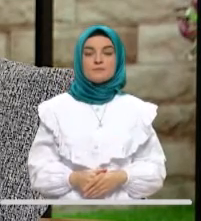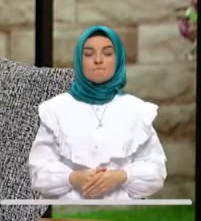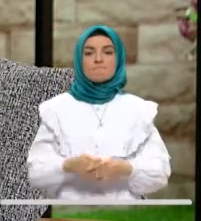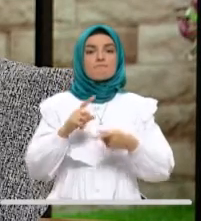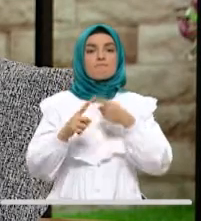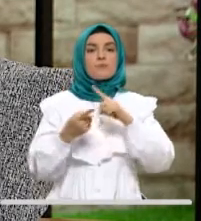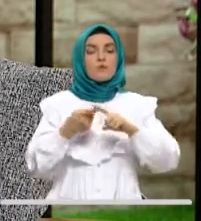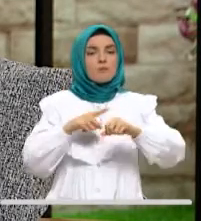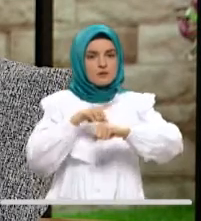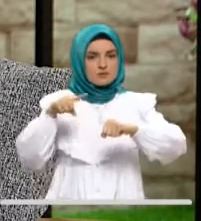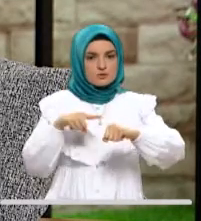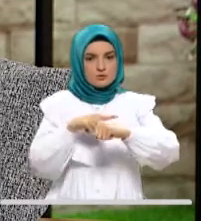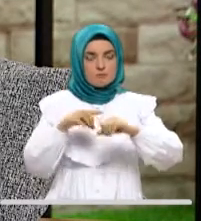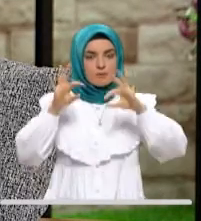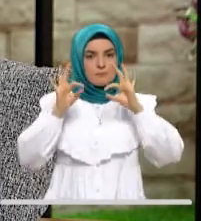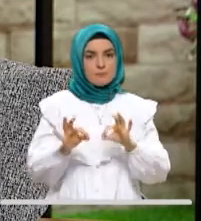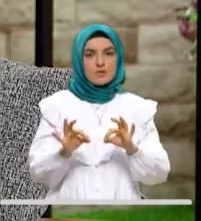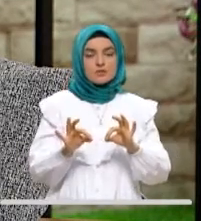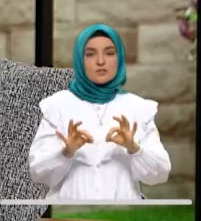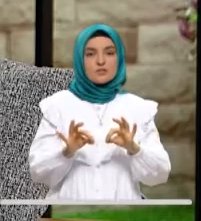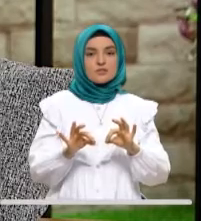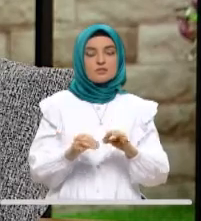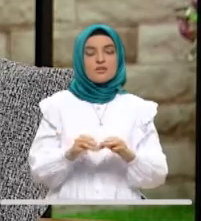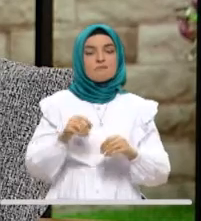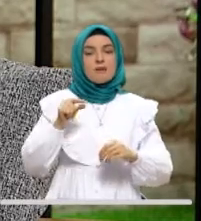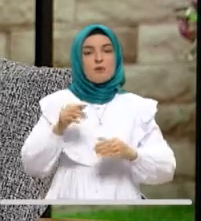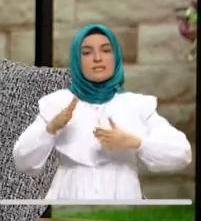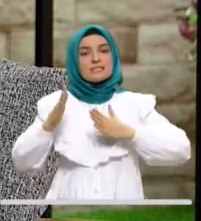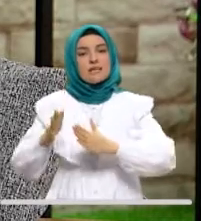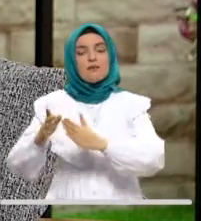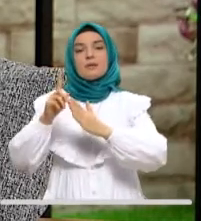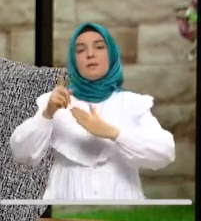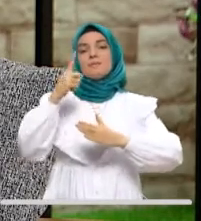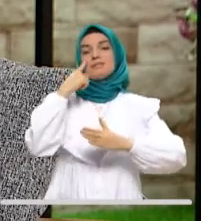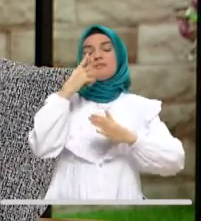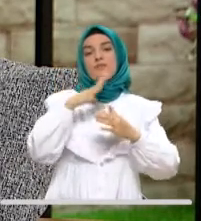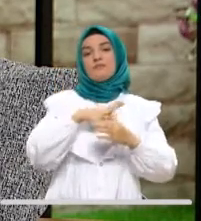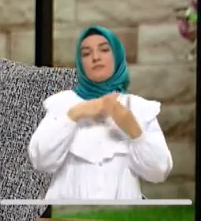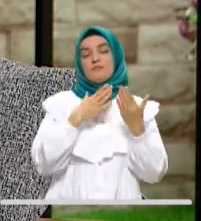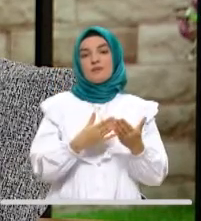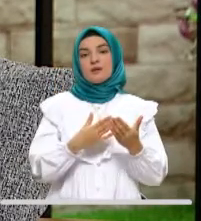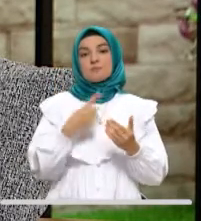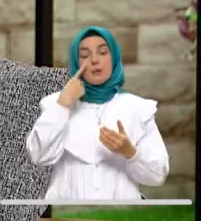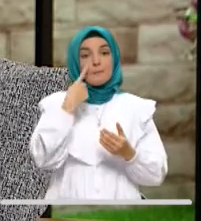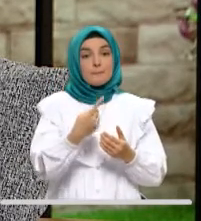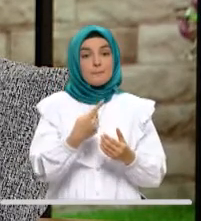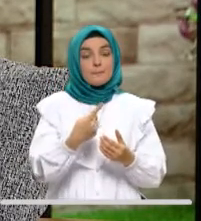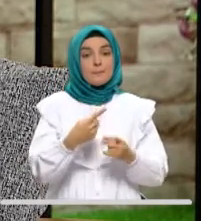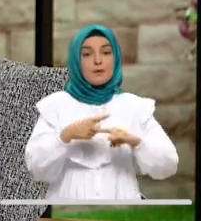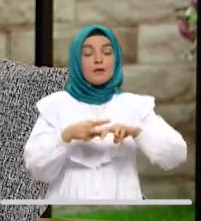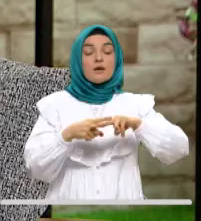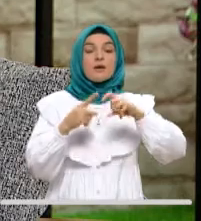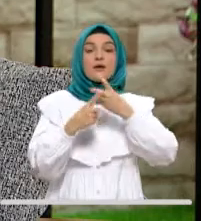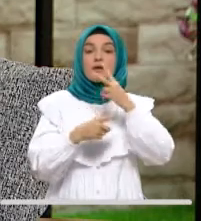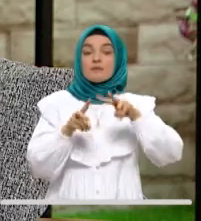tabii Osman Bey döneminde başlayan ve hani Osman Bey'in ismiyle devam eden bir devlet. Ama baktığımız zaman Hayme Ana Osman